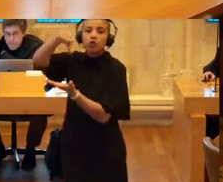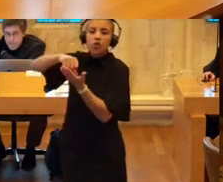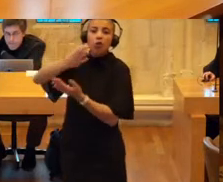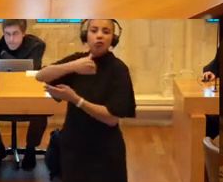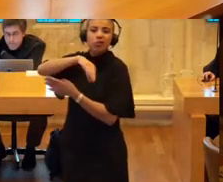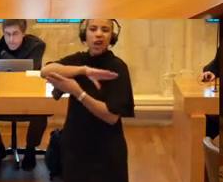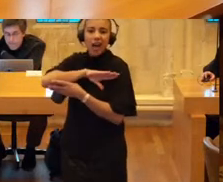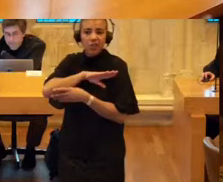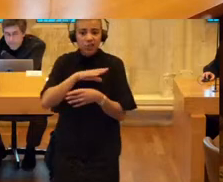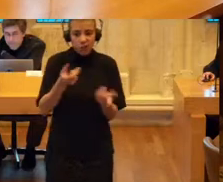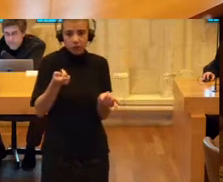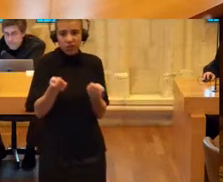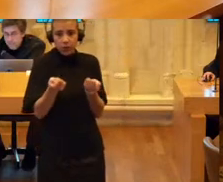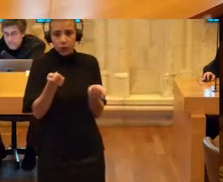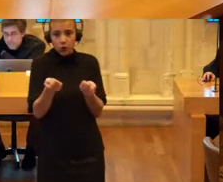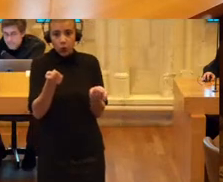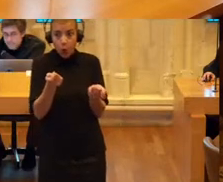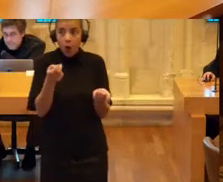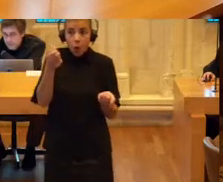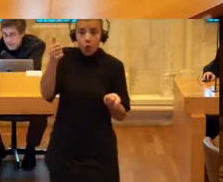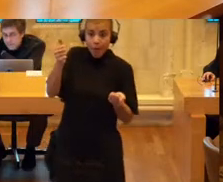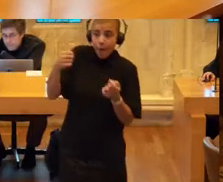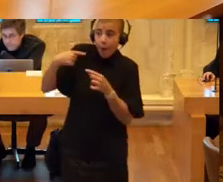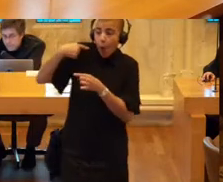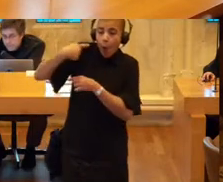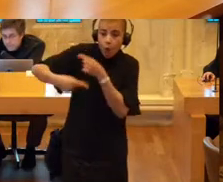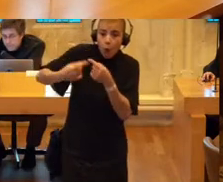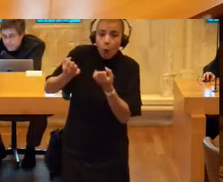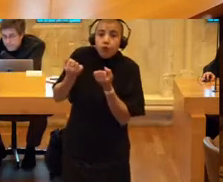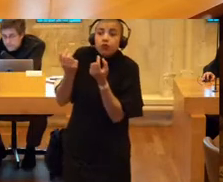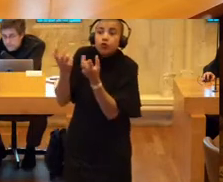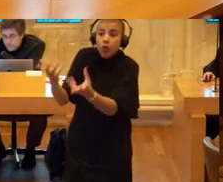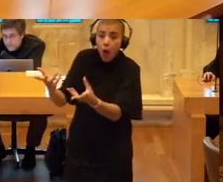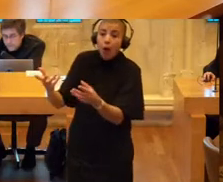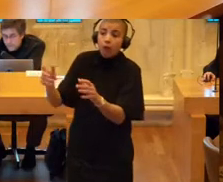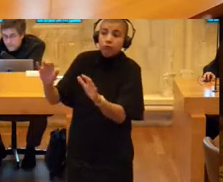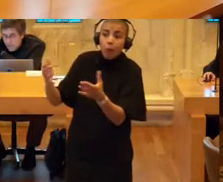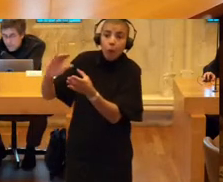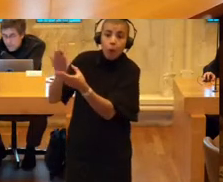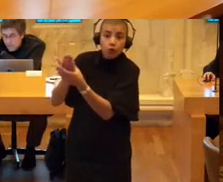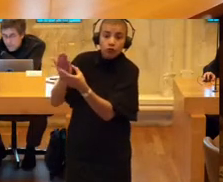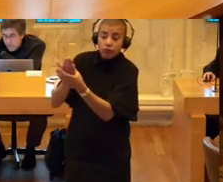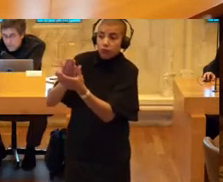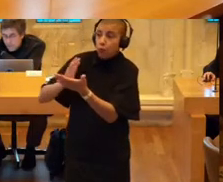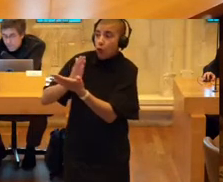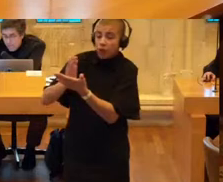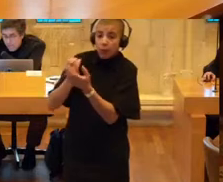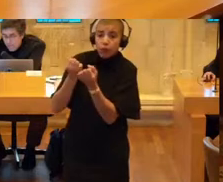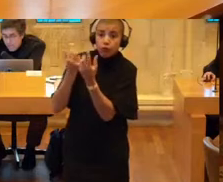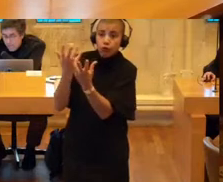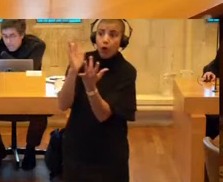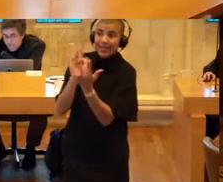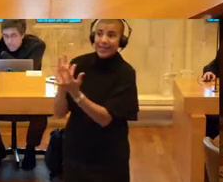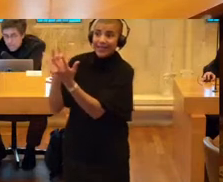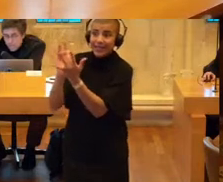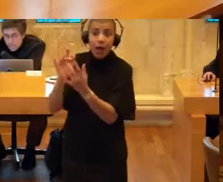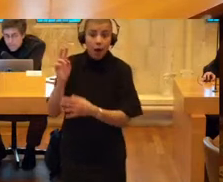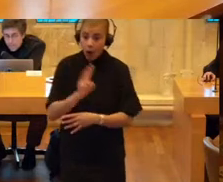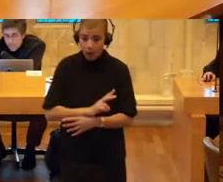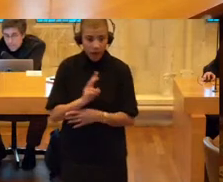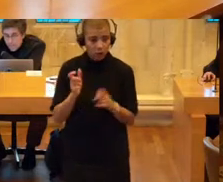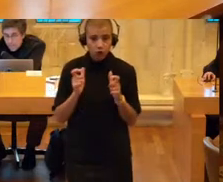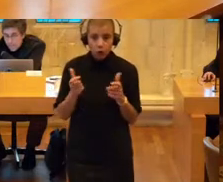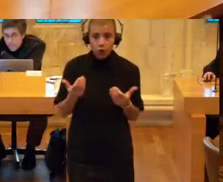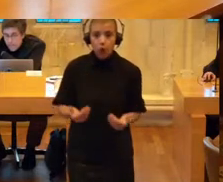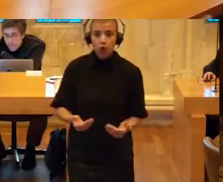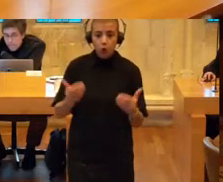en contact avec plusieurs porteurs de projets actuellement et ils étudient, en fait, c'est entre guillemets une chance là, que le rez-de-chaussée soit